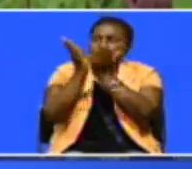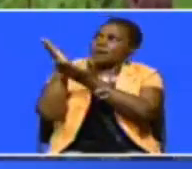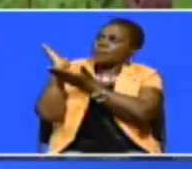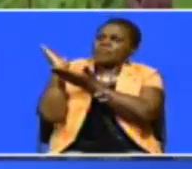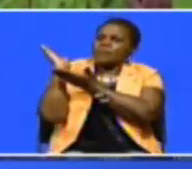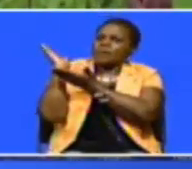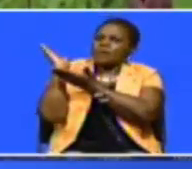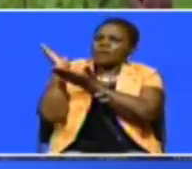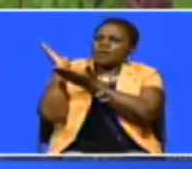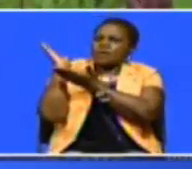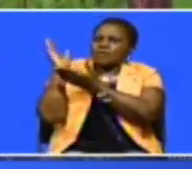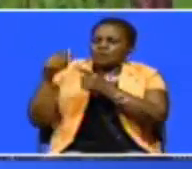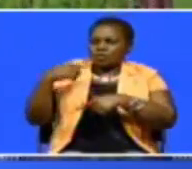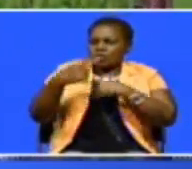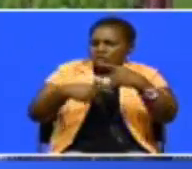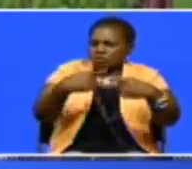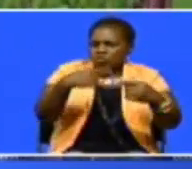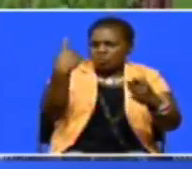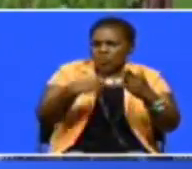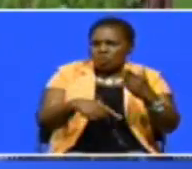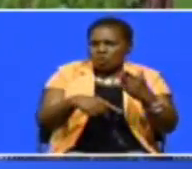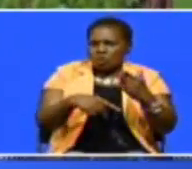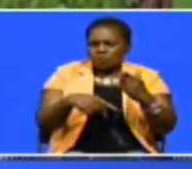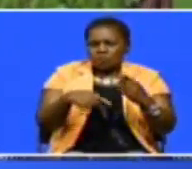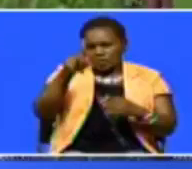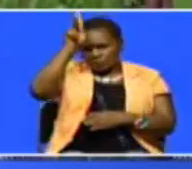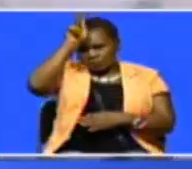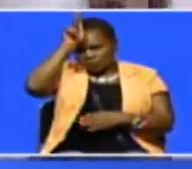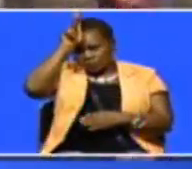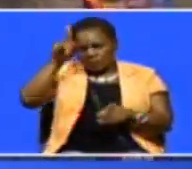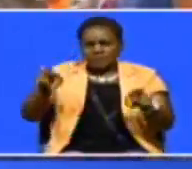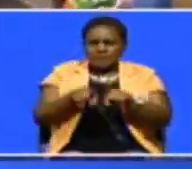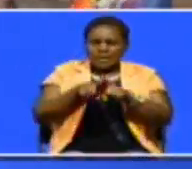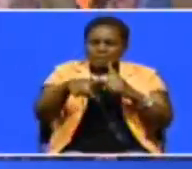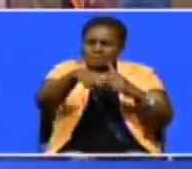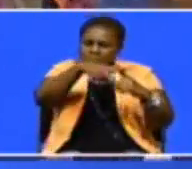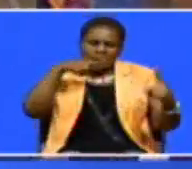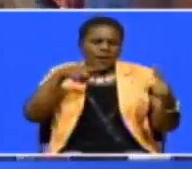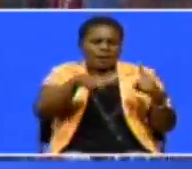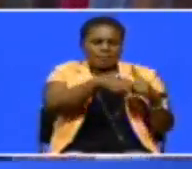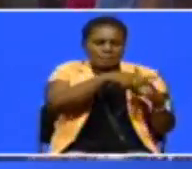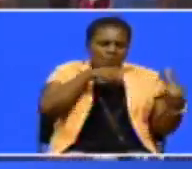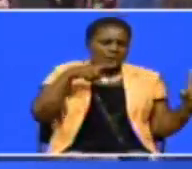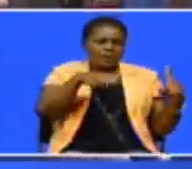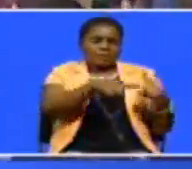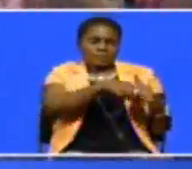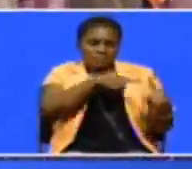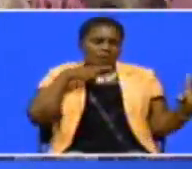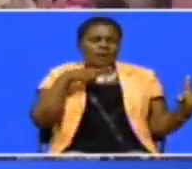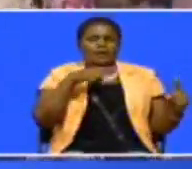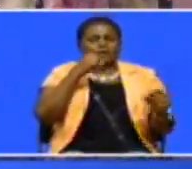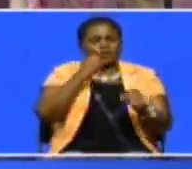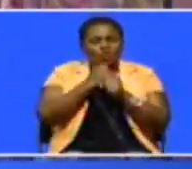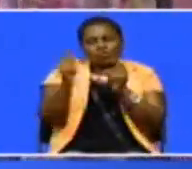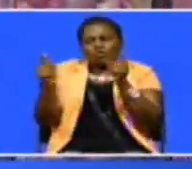Kikoani. Shughuli iliyokuwa ikiendelea hapa ni ya kuwavuta mbuzi, huku visu vilivyonolewa na kupata makali vikipata